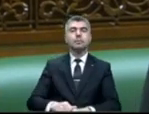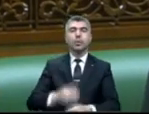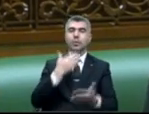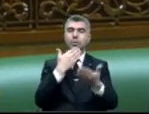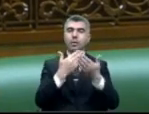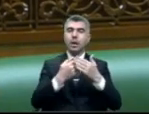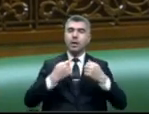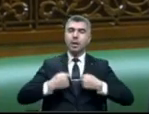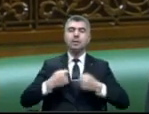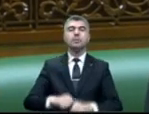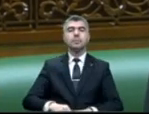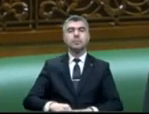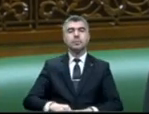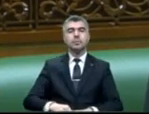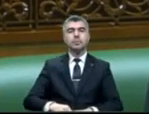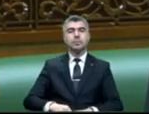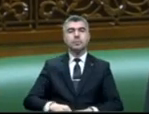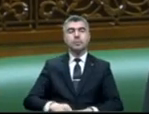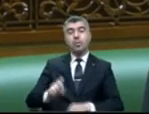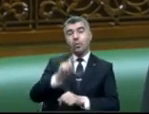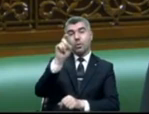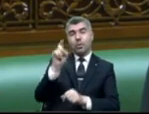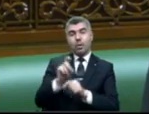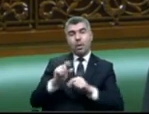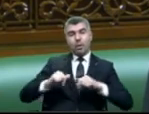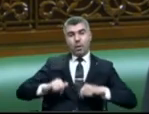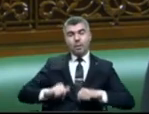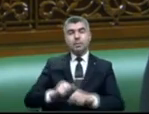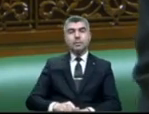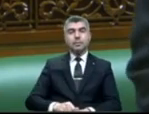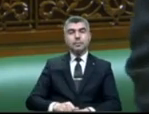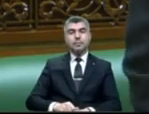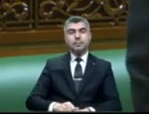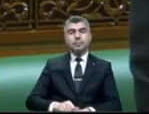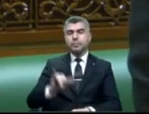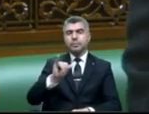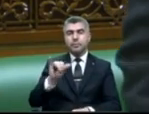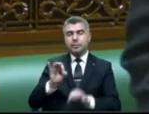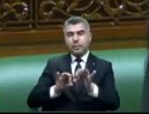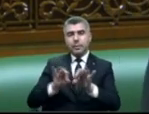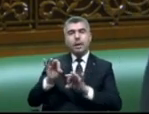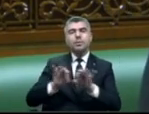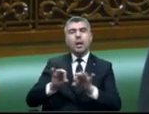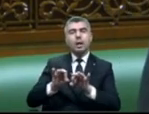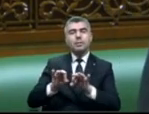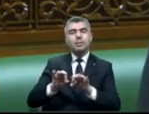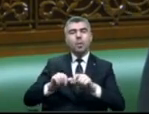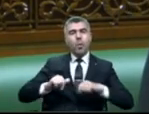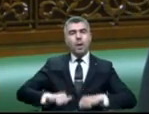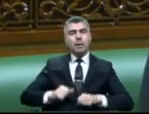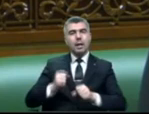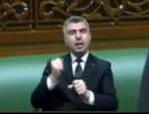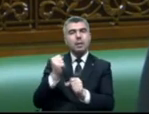الرئيس المحترم، نسائدكم السيدة الوزيرة المحترمة عن الإجراءات التي اتخذتها وزارة